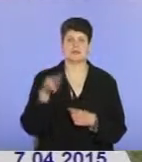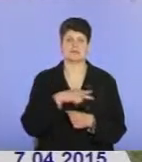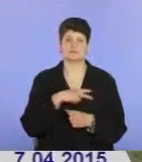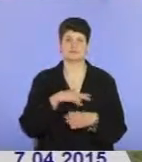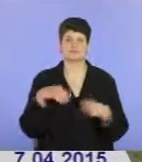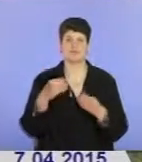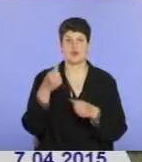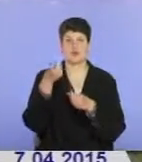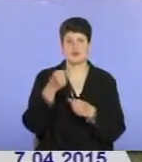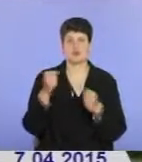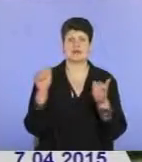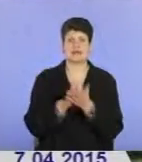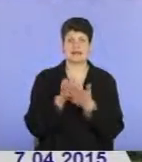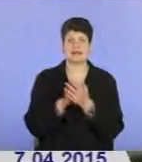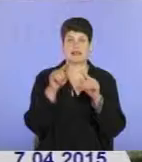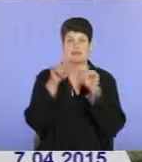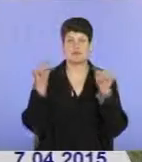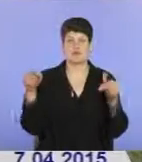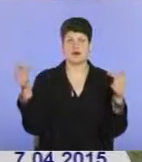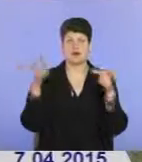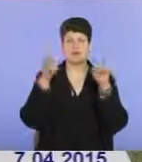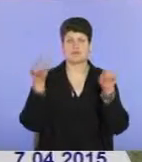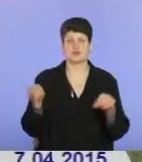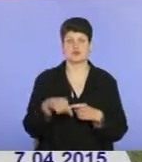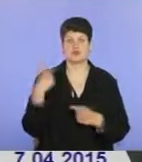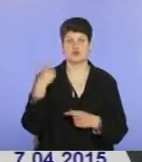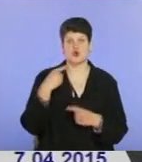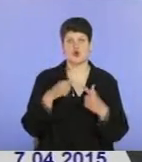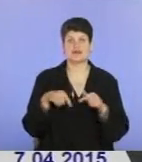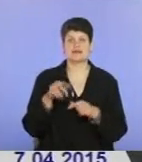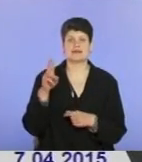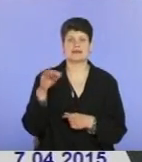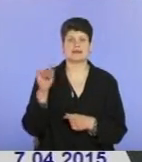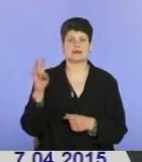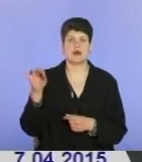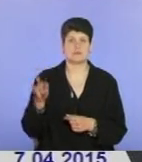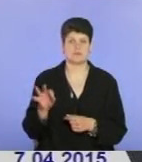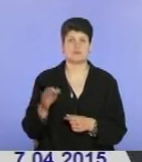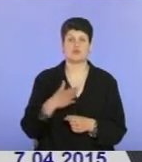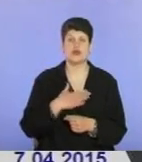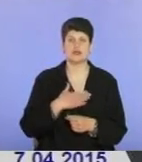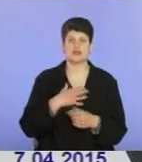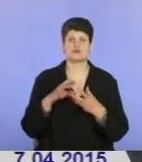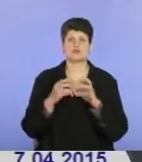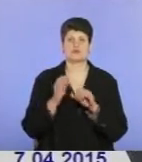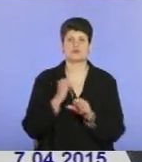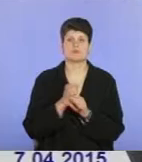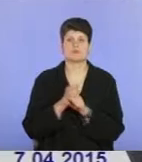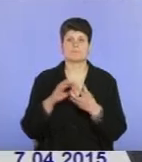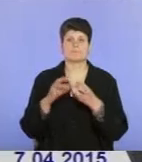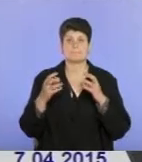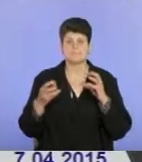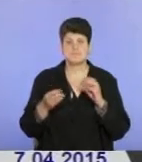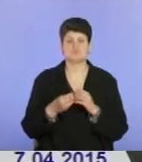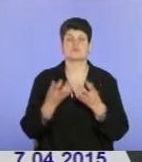нагороджені кубками дипломами та грамотами обласної організації Динамо наших результатах будуть підведені підсумки ми